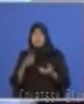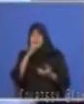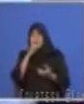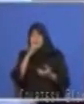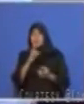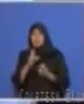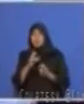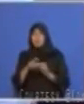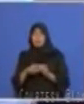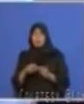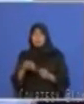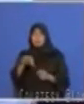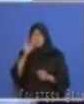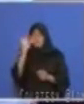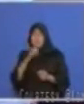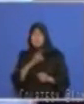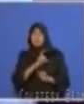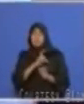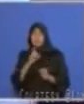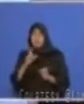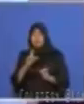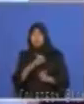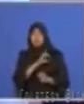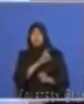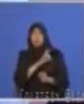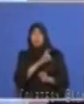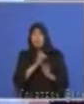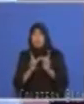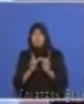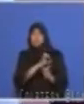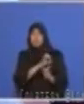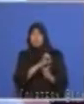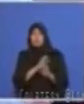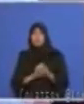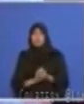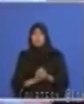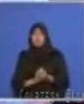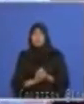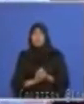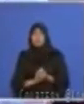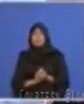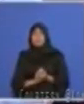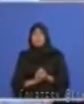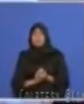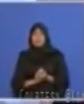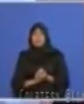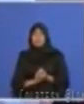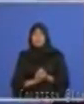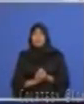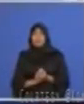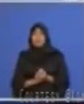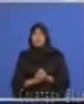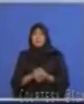andai kata jadi wakil gubernur bahwa pembangunan di kabupaten kota menjadi pembangunan yang